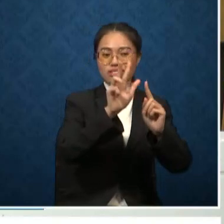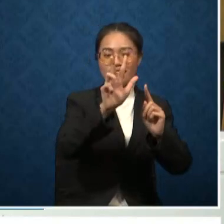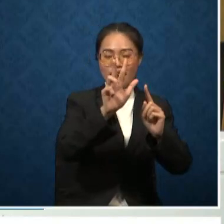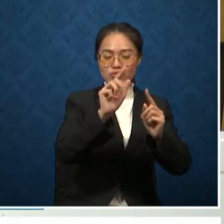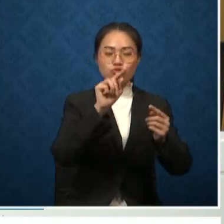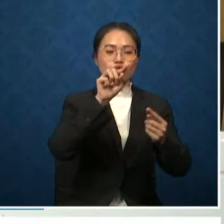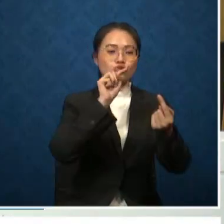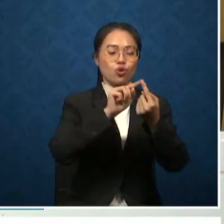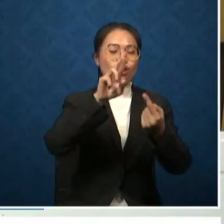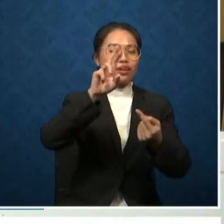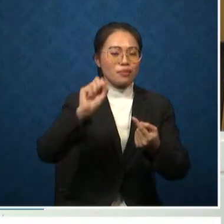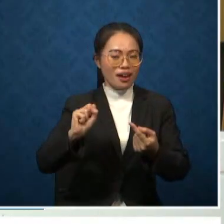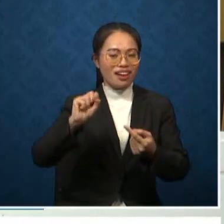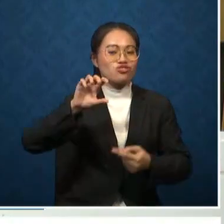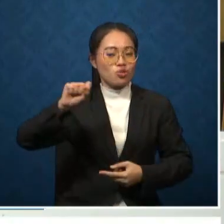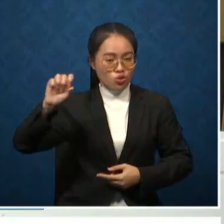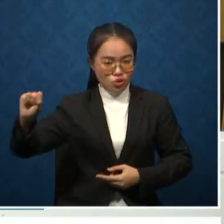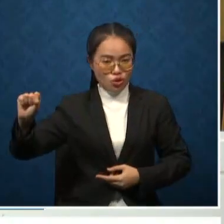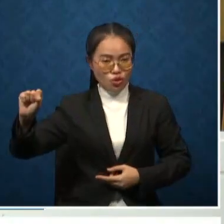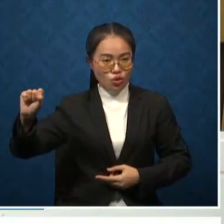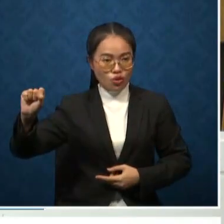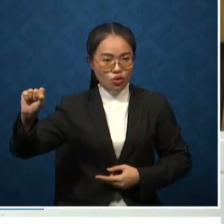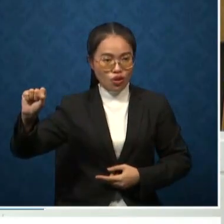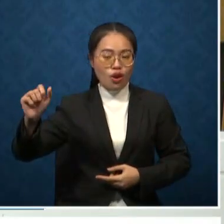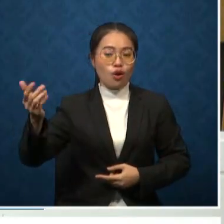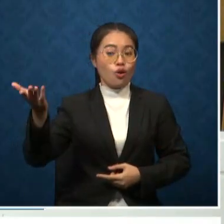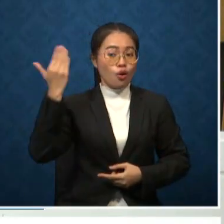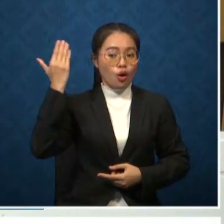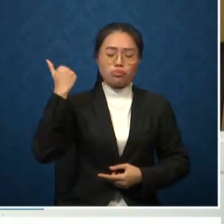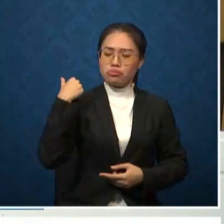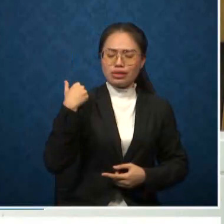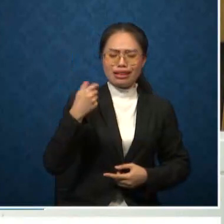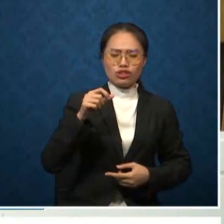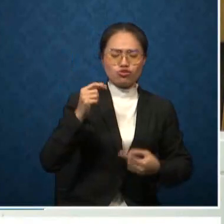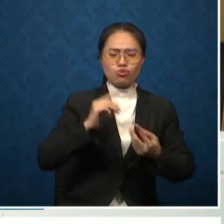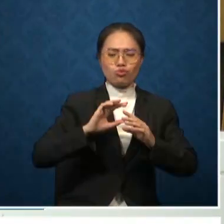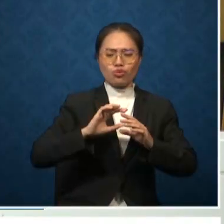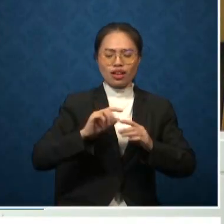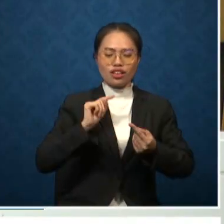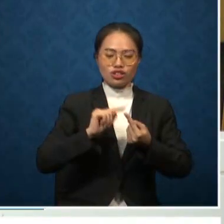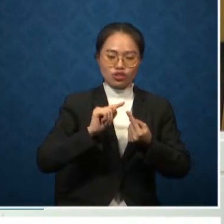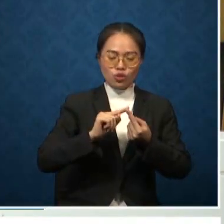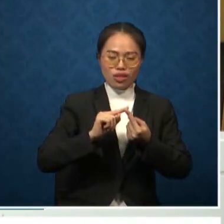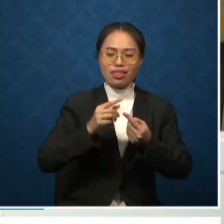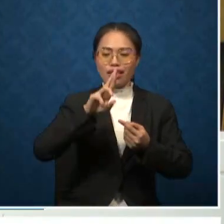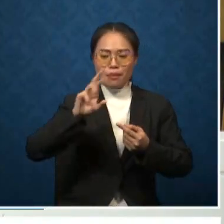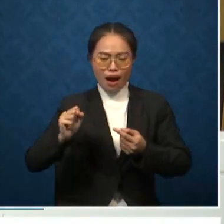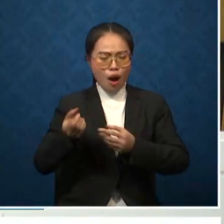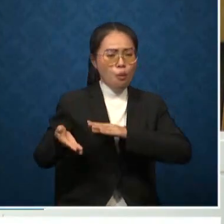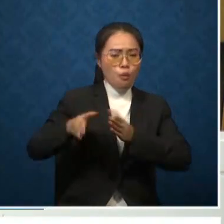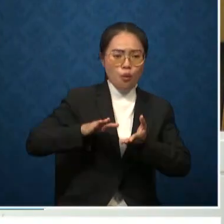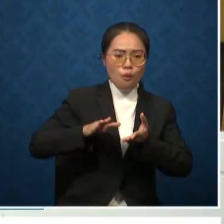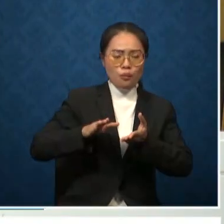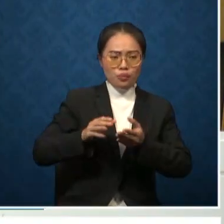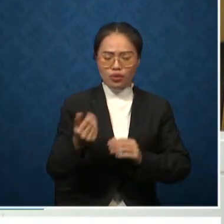แทนราษฎรแต่เนื่องจากจะมีการยุบสภาก่อนนะครับทางกระทรวงการคลังจึงได้ขอถ